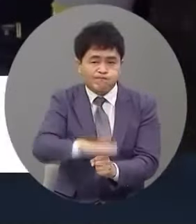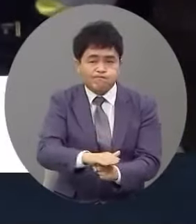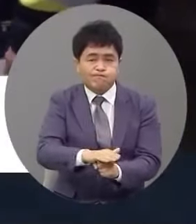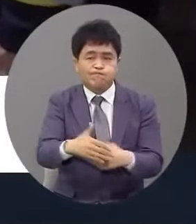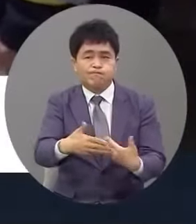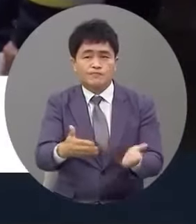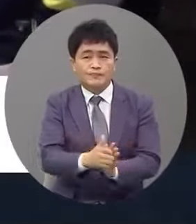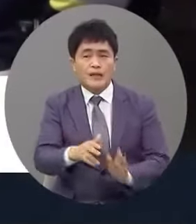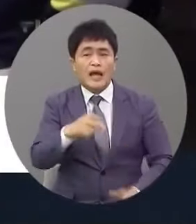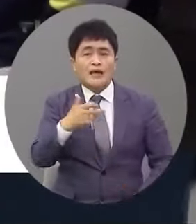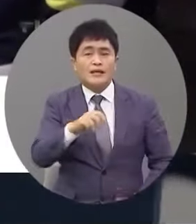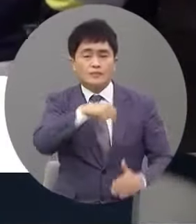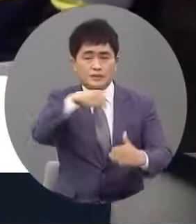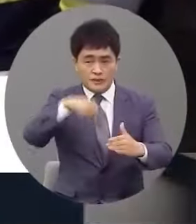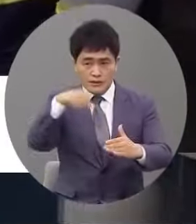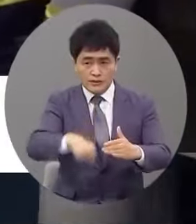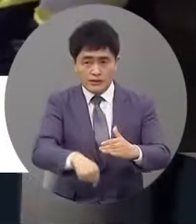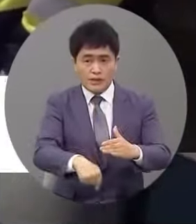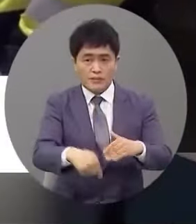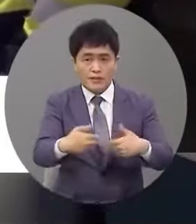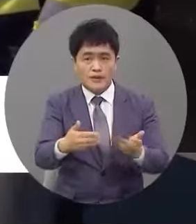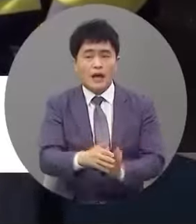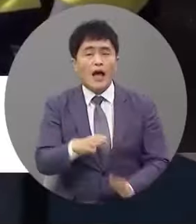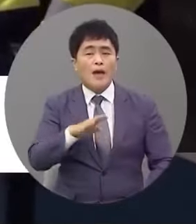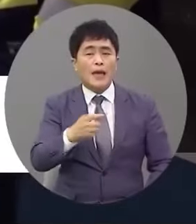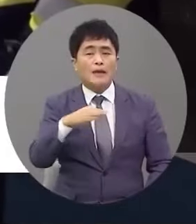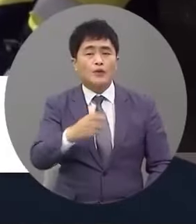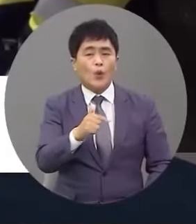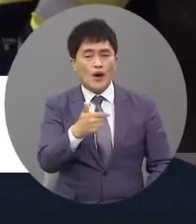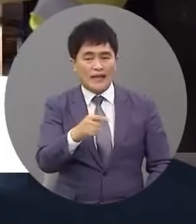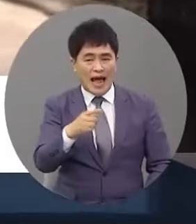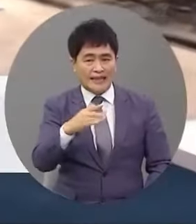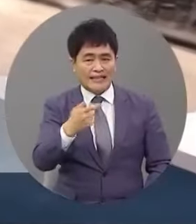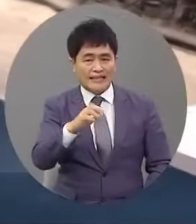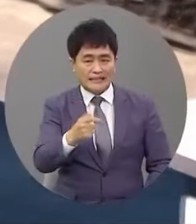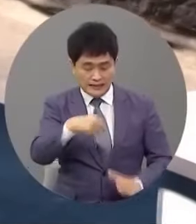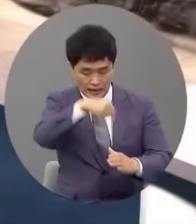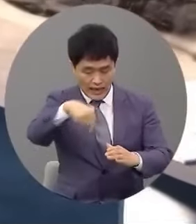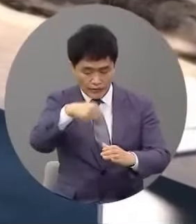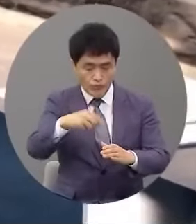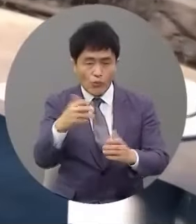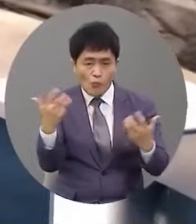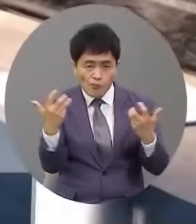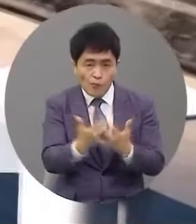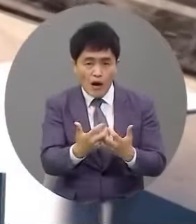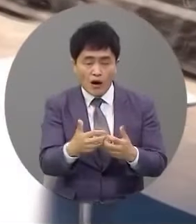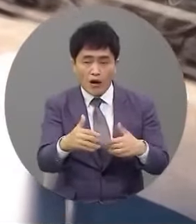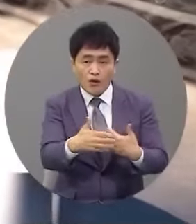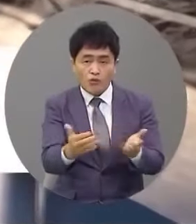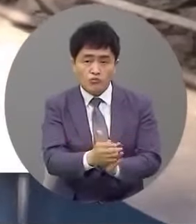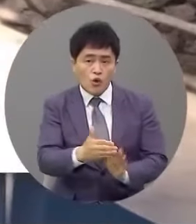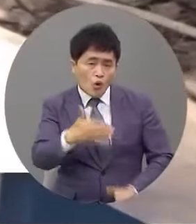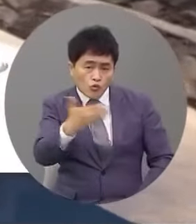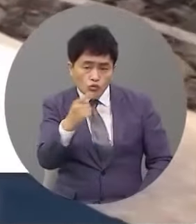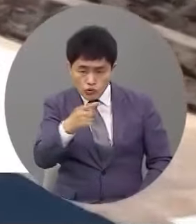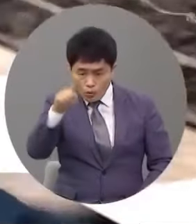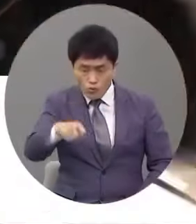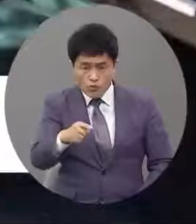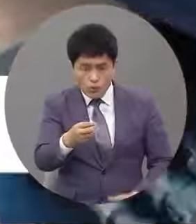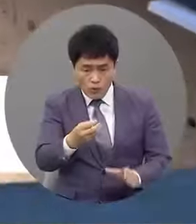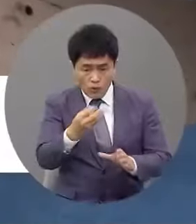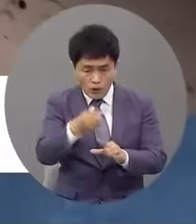there, then we're installing the bentonite. 9,000 톤 분량의 핵폐기물이